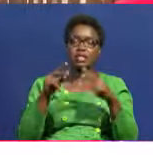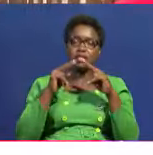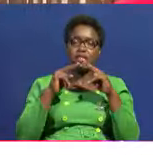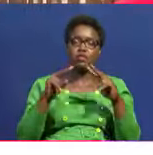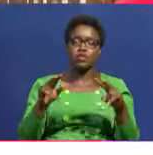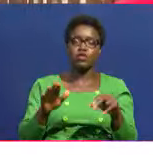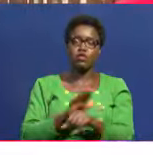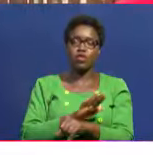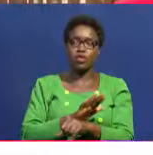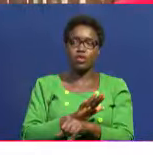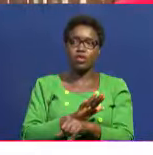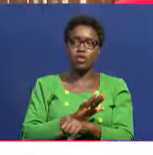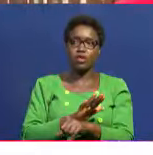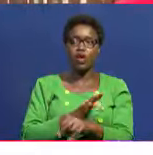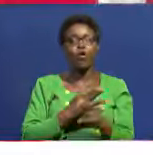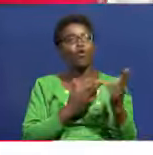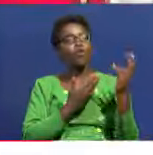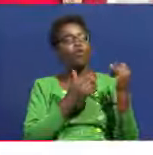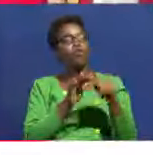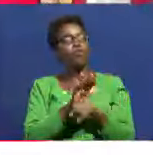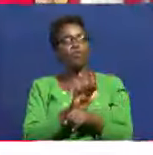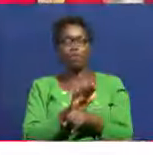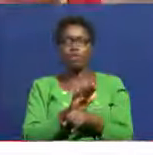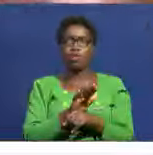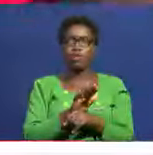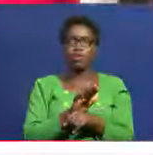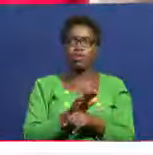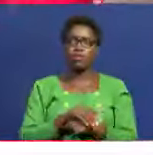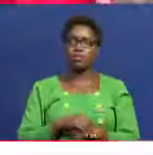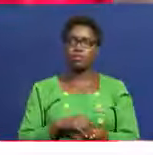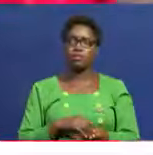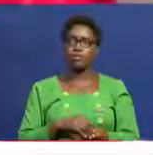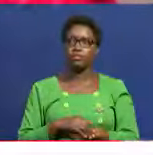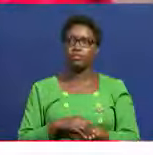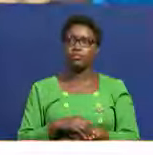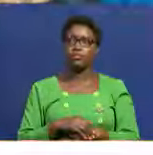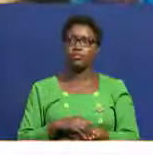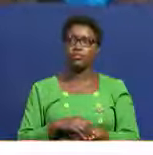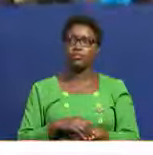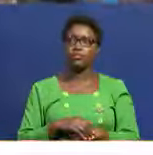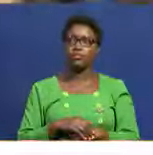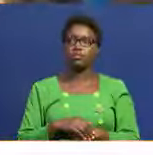peaceful, hopeful. Joseph Wahungu, Darubini.